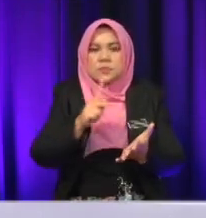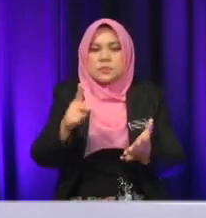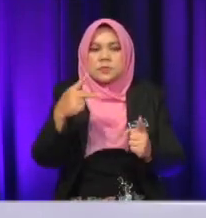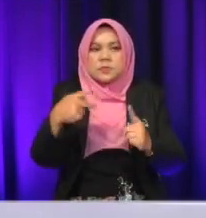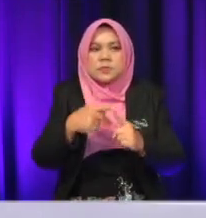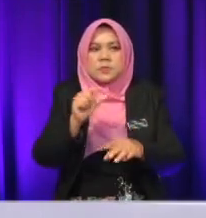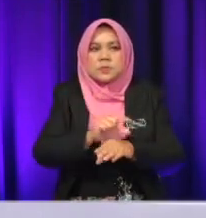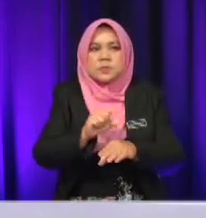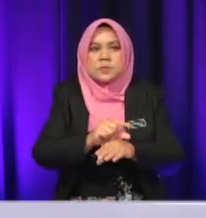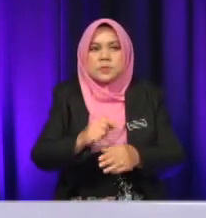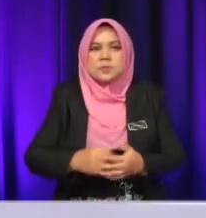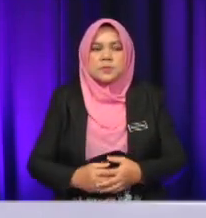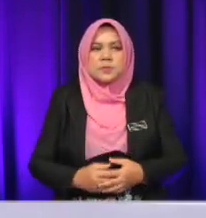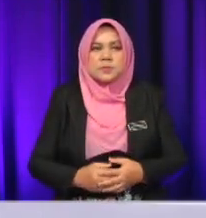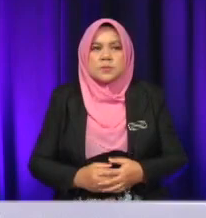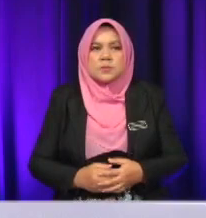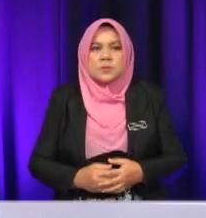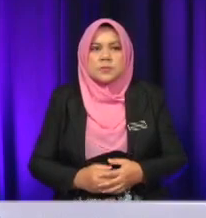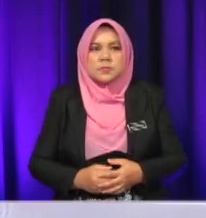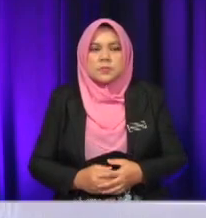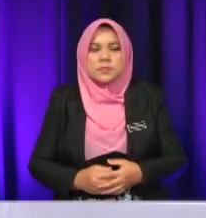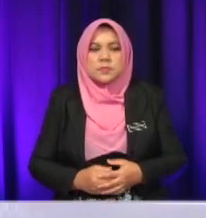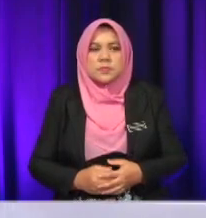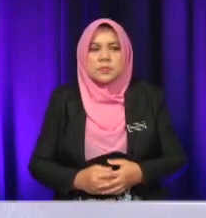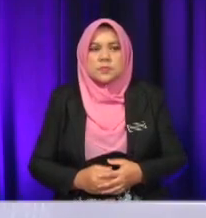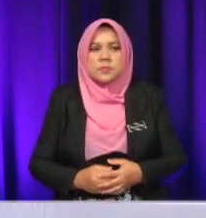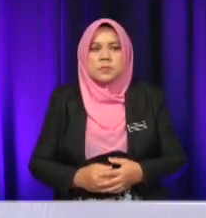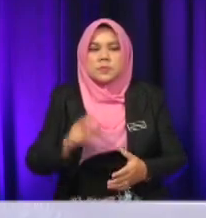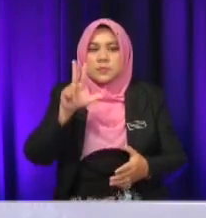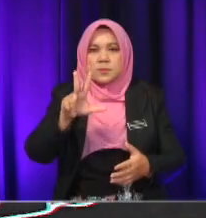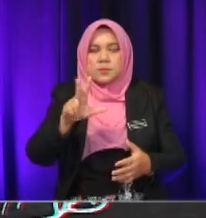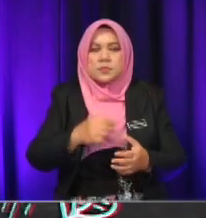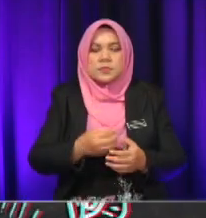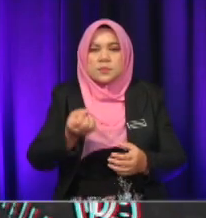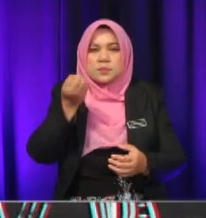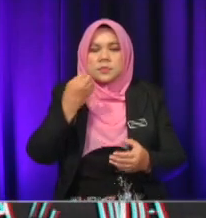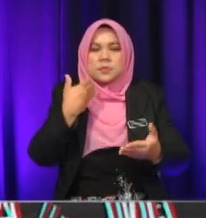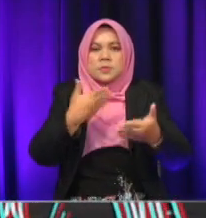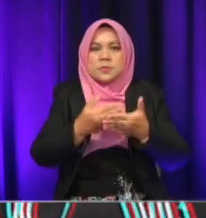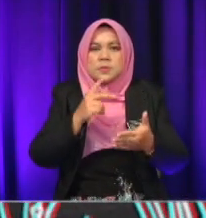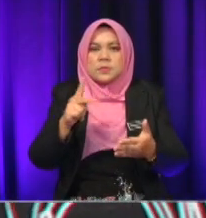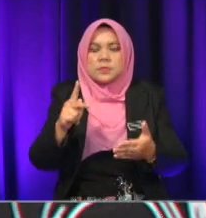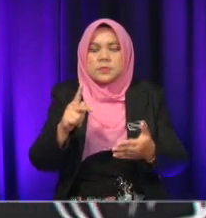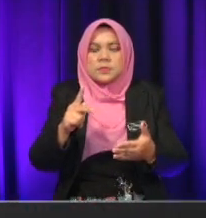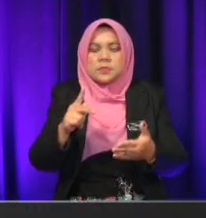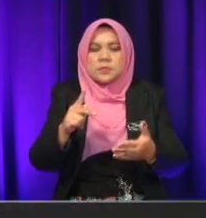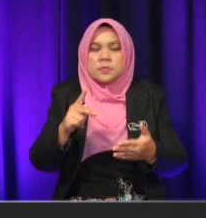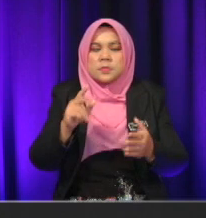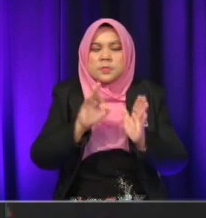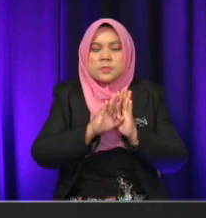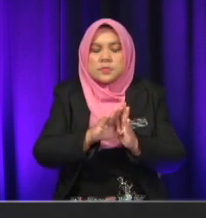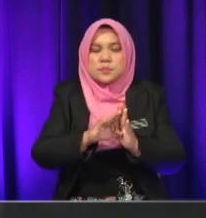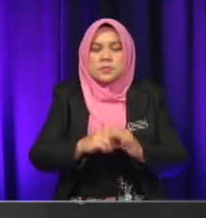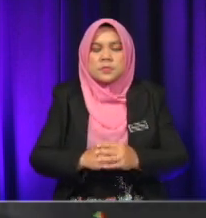Okey, cikgu. Yang seterusnya, bagi kaedah yang kita gunakan yang ketiga ialah penyampaian fakta, cikgu. Kalau kat situ saya lihat